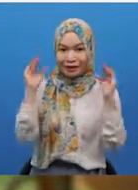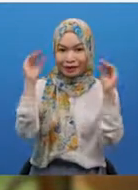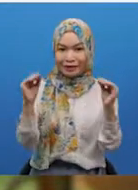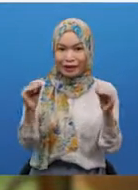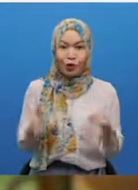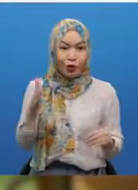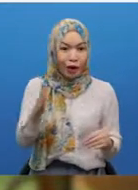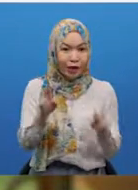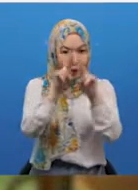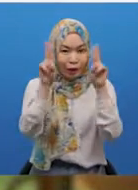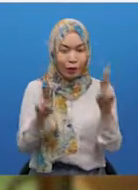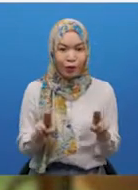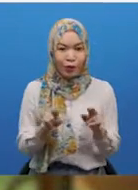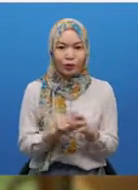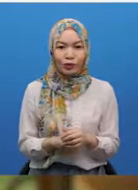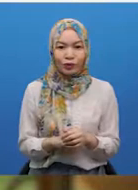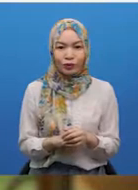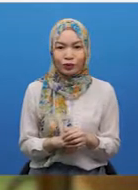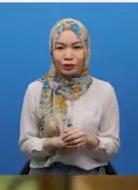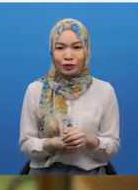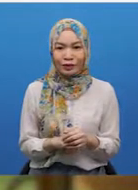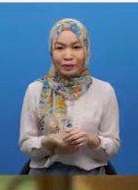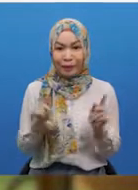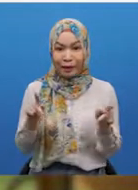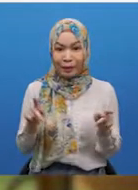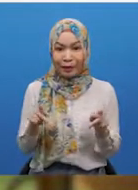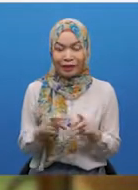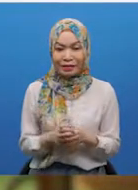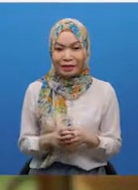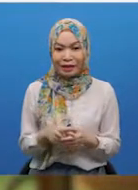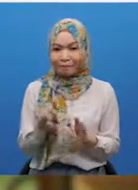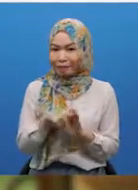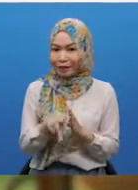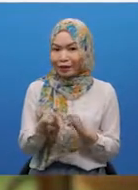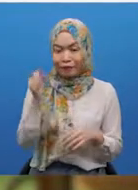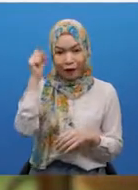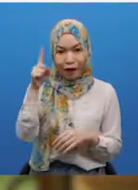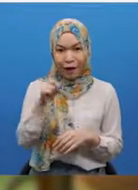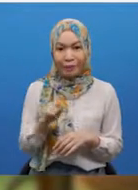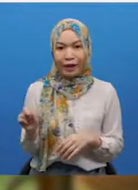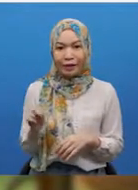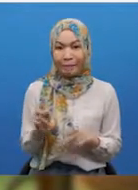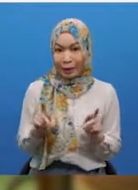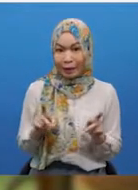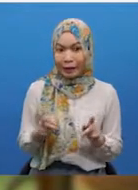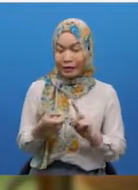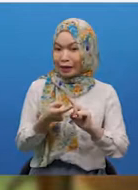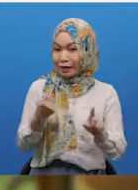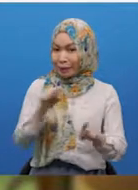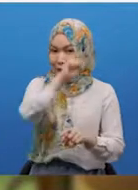cikgu akan uji kefahaman pelajar tentang topik ini melalui soalan-soalan yang